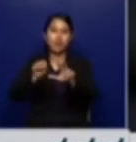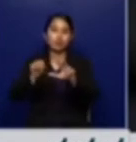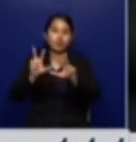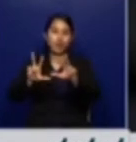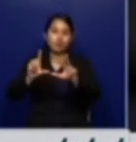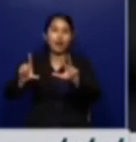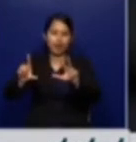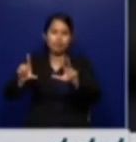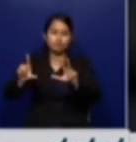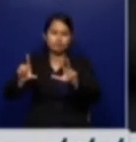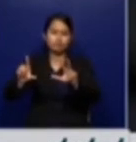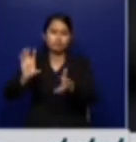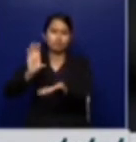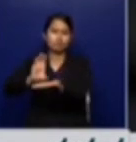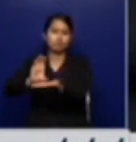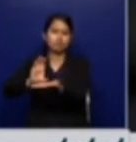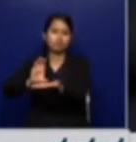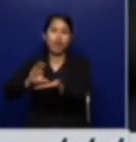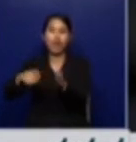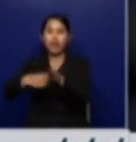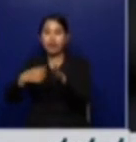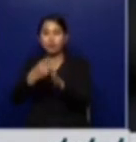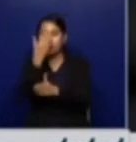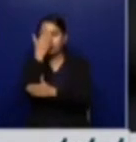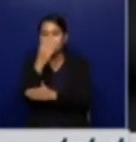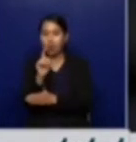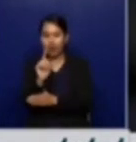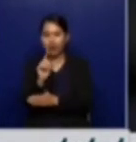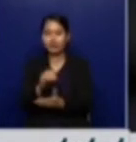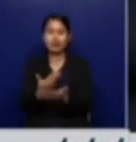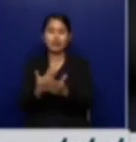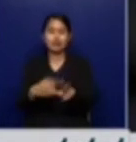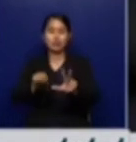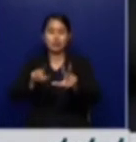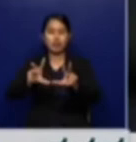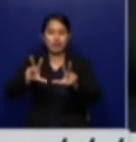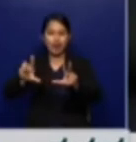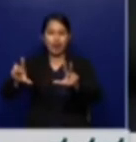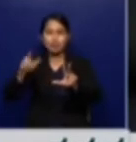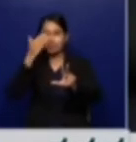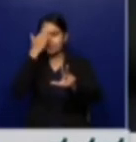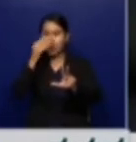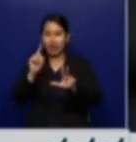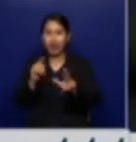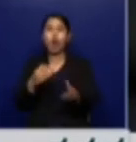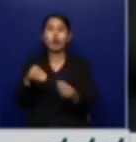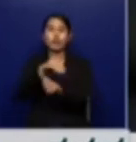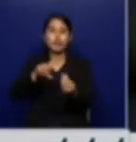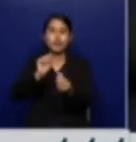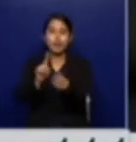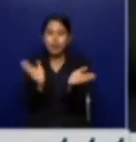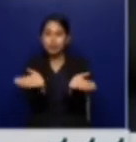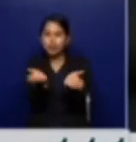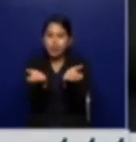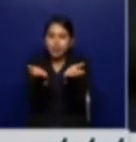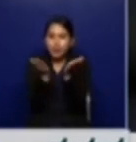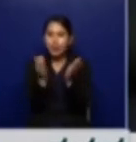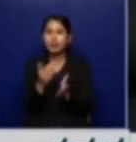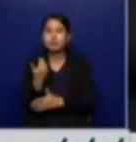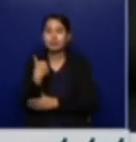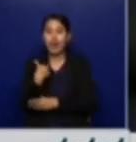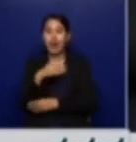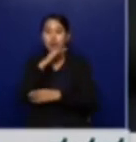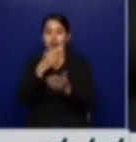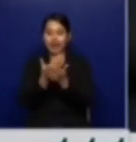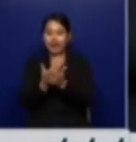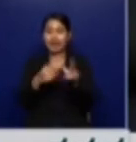เอาไว้เหตุที่เขาให้เหตุผลว่าคง 3.3 เนี่ยเนื่องจากว่ามันจะเป็นการกระตุ้นเศรษฐกิจถ้ายิ่งปรับลดเงินออกม